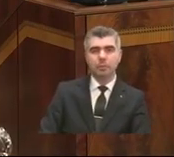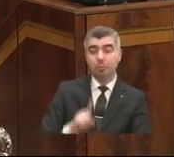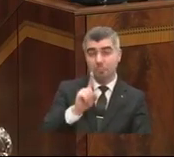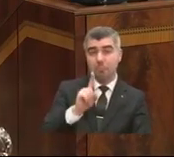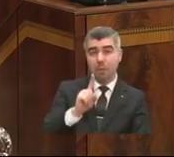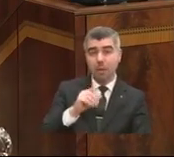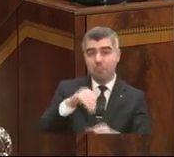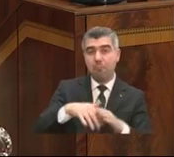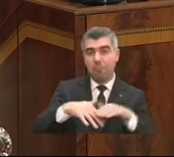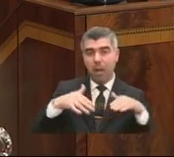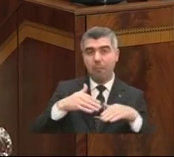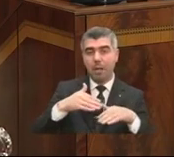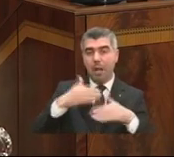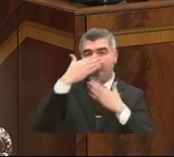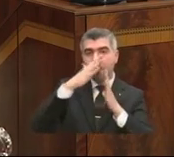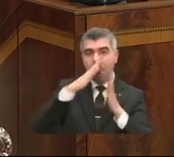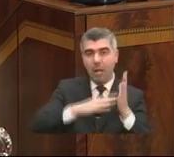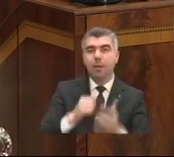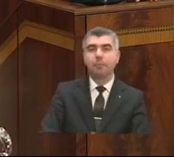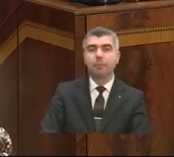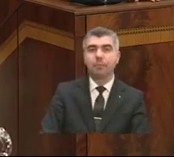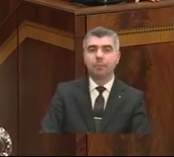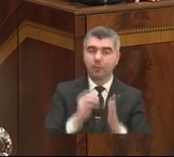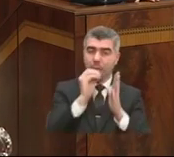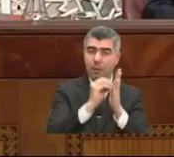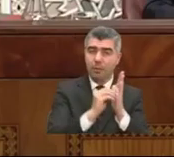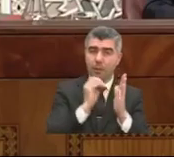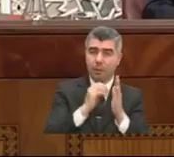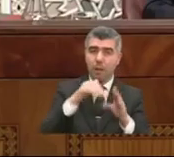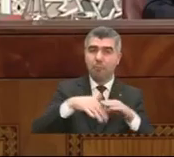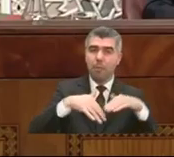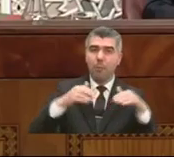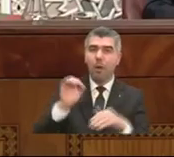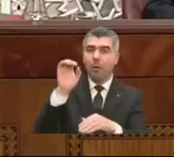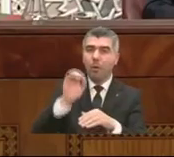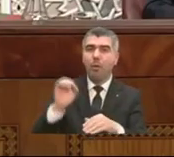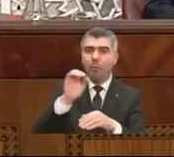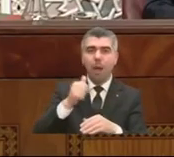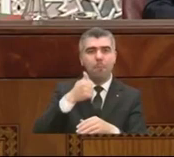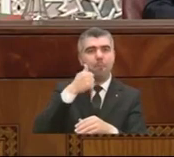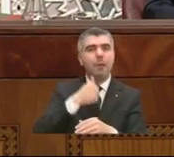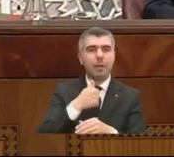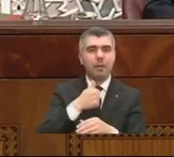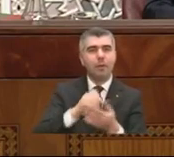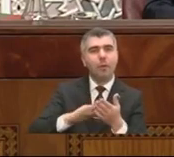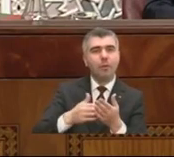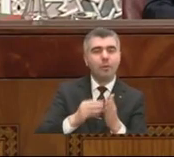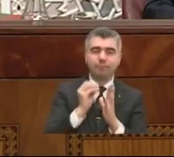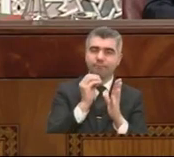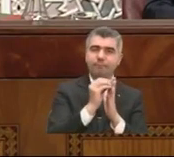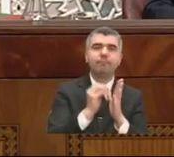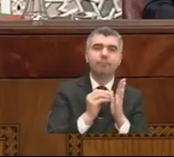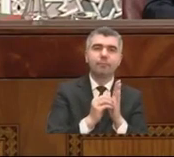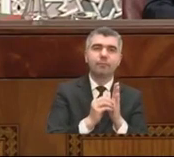ويعتبر البرلمان المغربي أن توصية البرلمان الأوروبي تنكرت لجميع الآليات